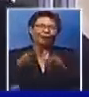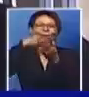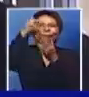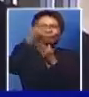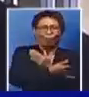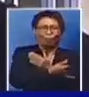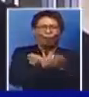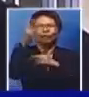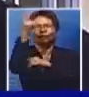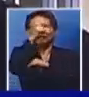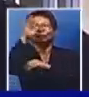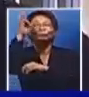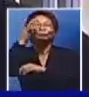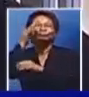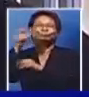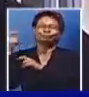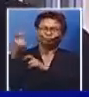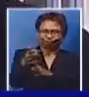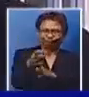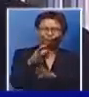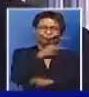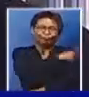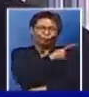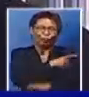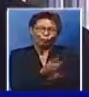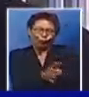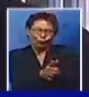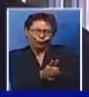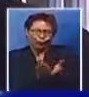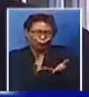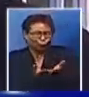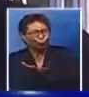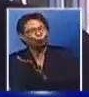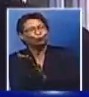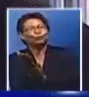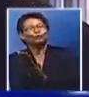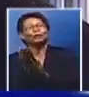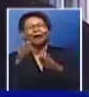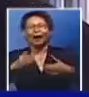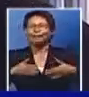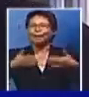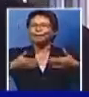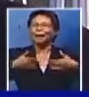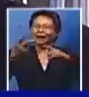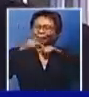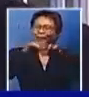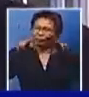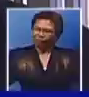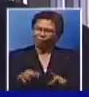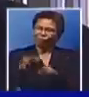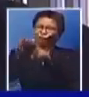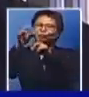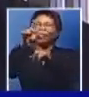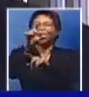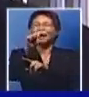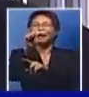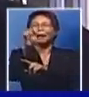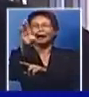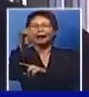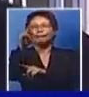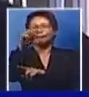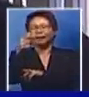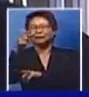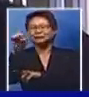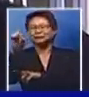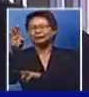projek Kerajaan Persekutuan. Semoga usaha ini akan terus memberi kesejahteraan kepada rakyat khususnya di Labang Sebawah. Rajesh